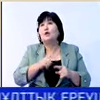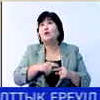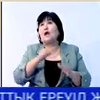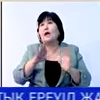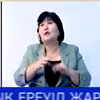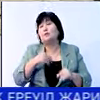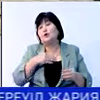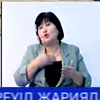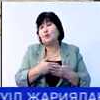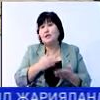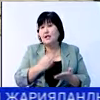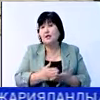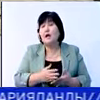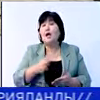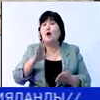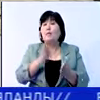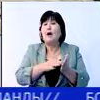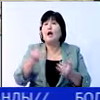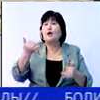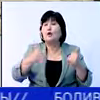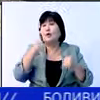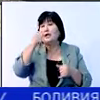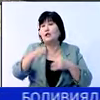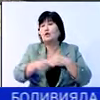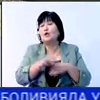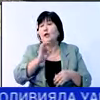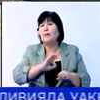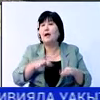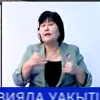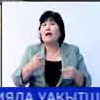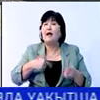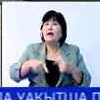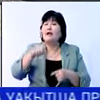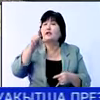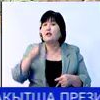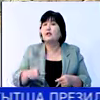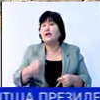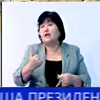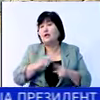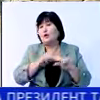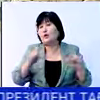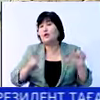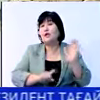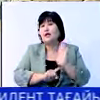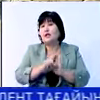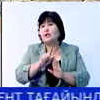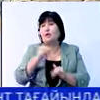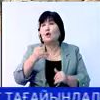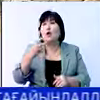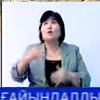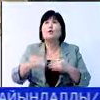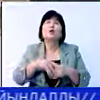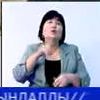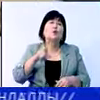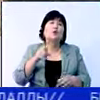аясында біз жұмыс жасап жатырмыз. Май құю бекеті жыл соңына дейін пайдалануға беріледі. Кәсібесінің айтуынша, кешен толықтай іске қосылғанда 30-ға жуық